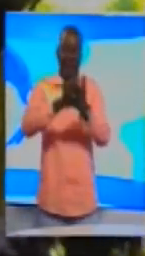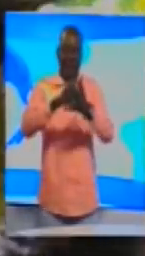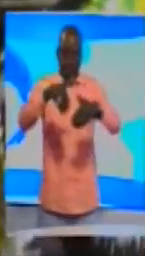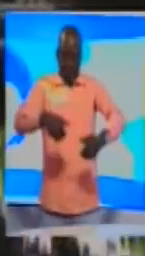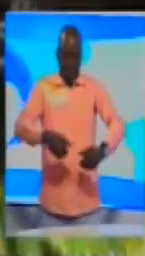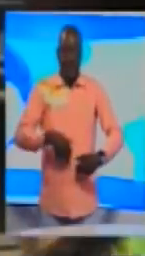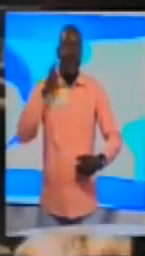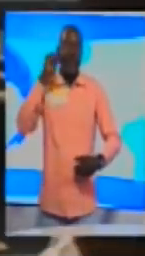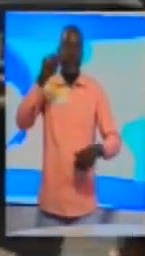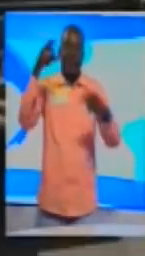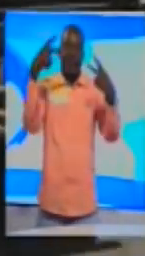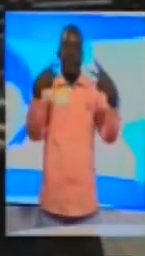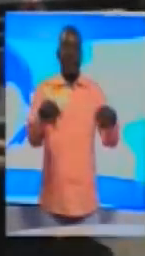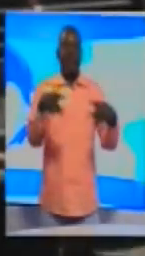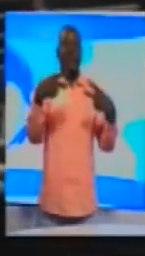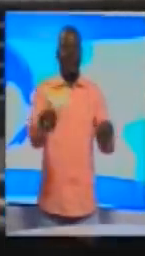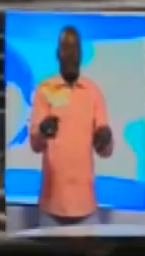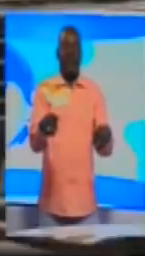en